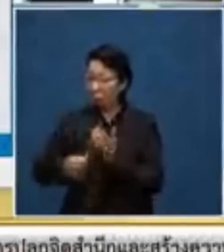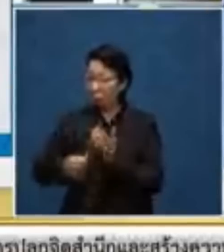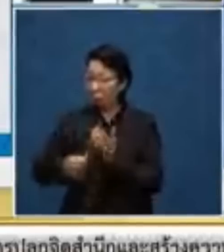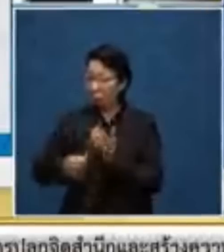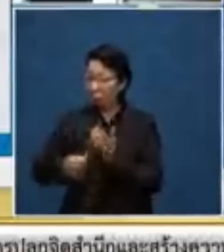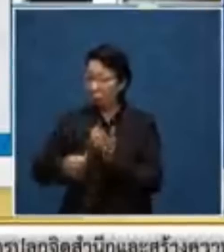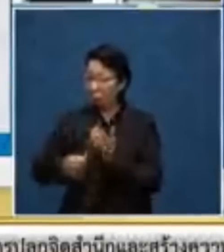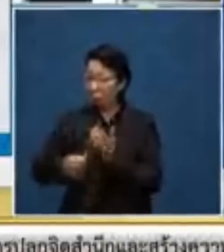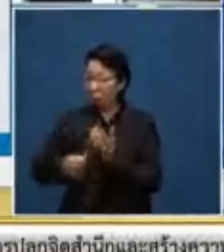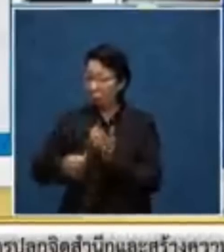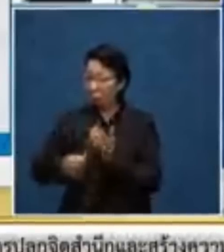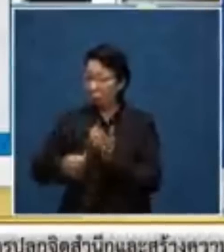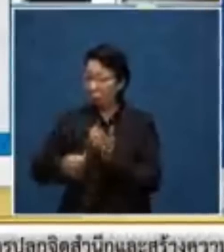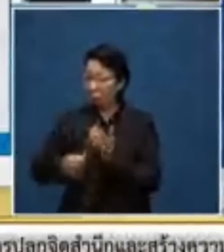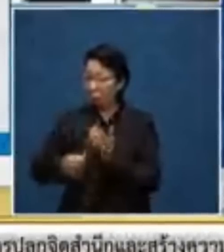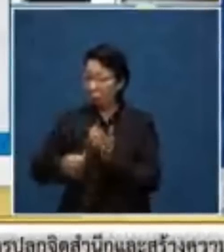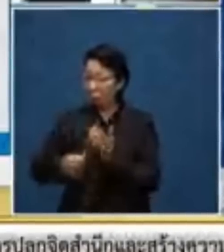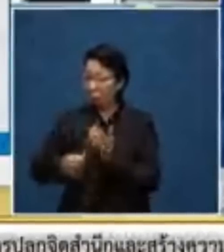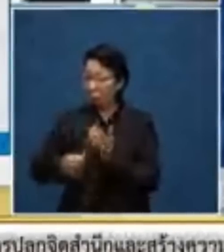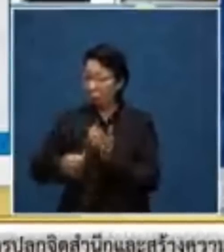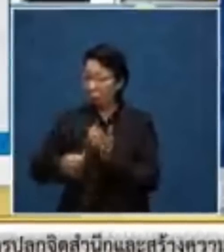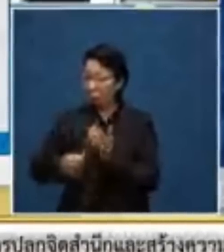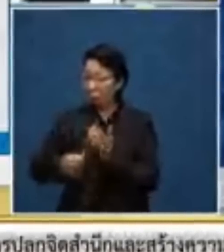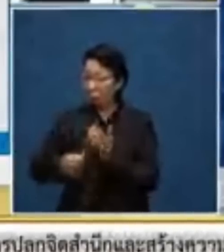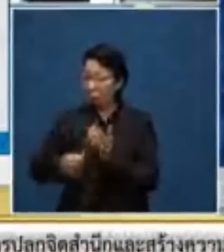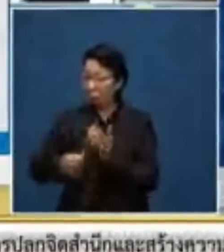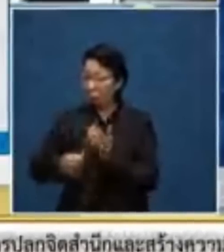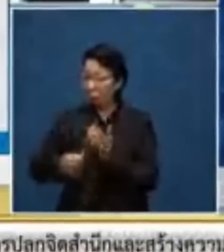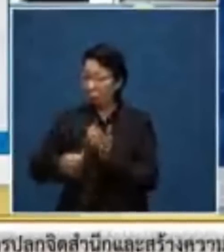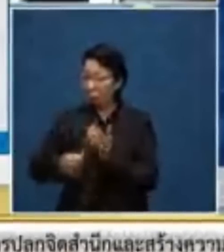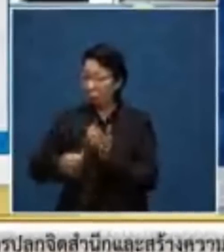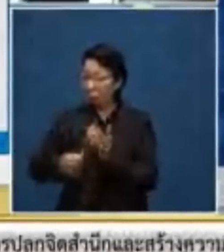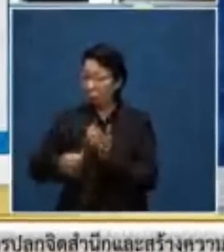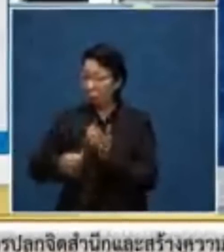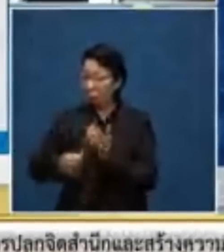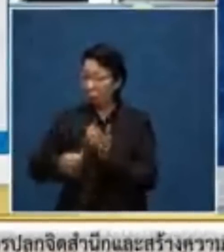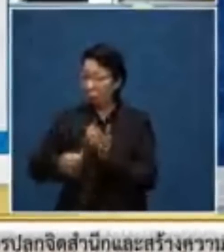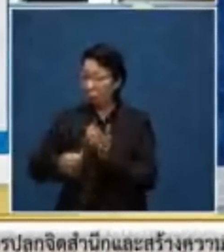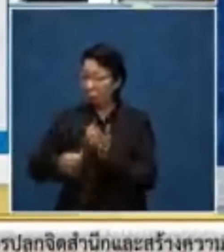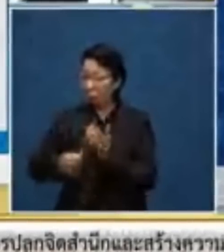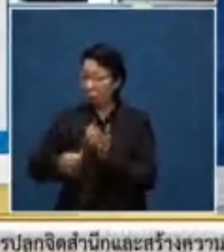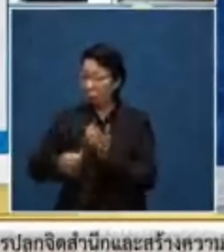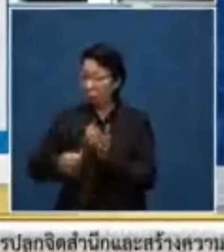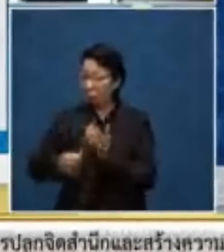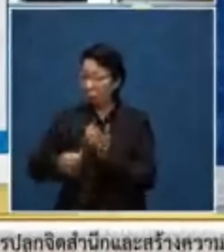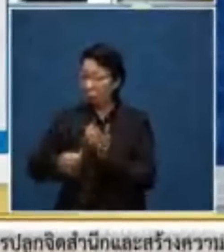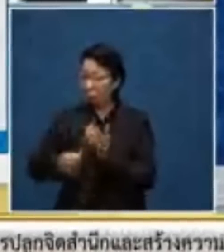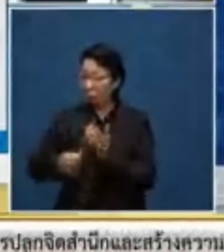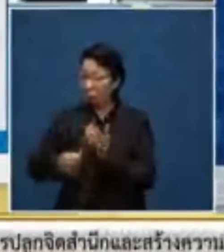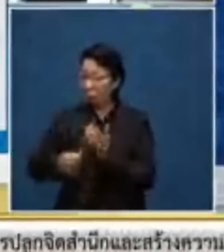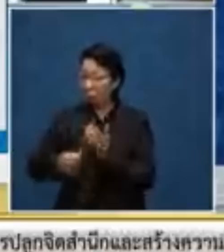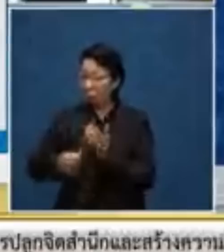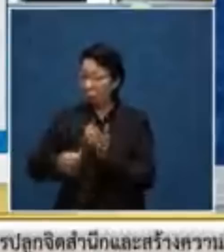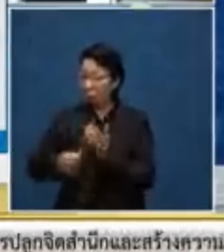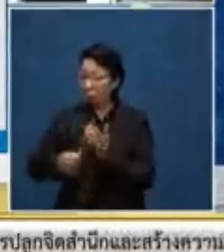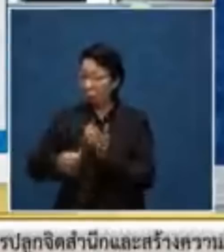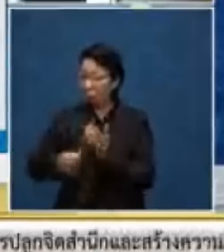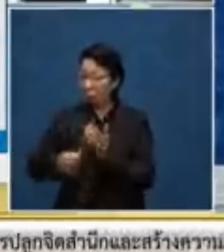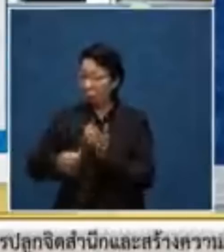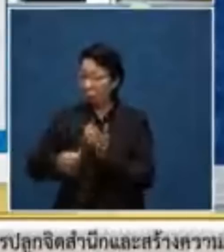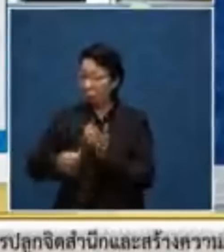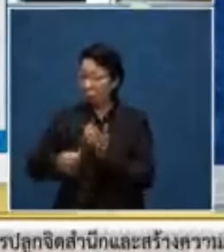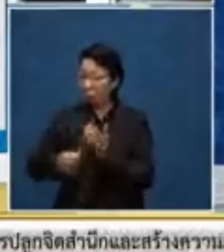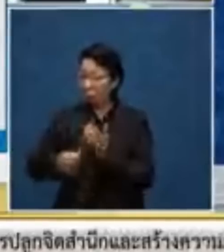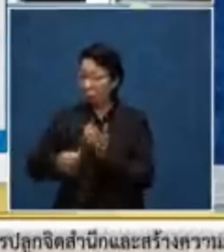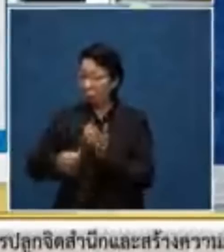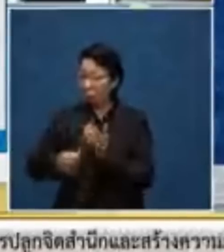ทั้ง3บริษัทนี้ค่ะตั้งอยู่บนที่ดินต่อเนื่องกันค่ะดิฉันอยากขอฝากถามท่านประธานผ่านไปยัง